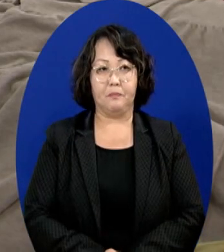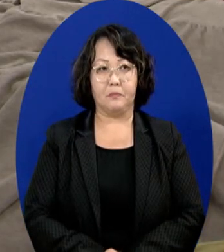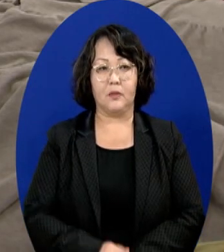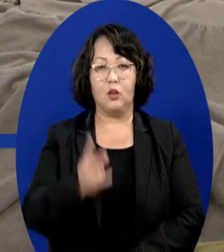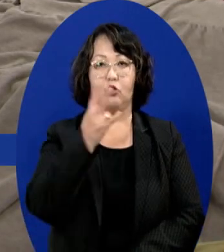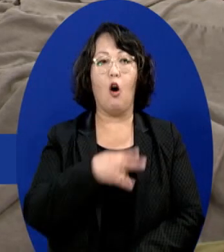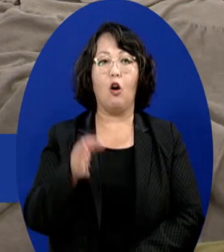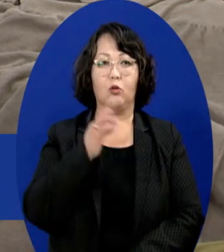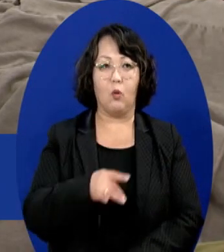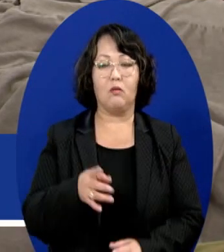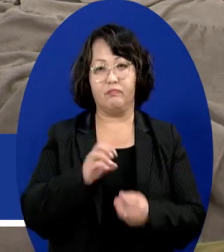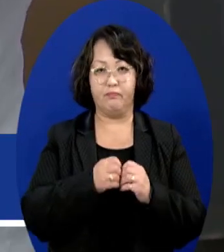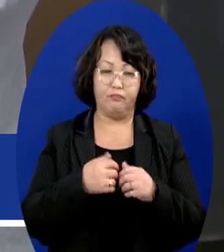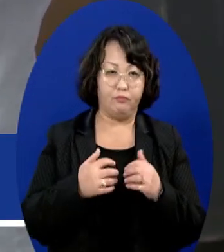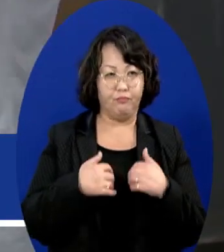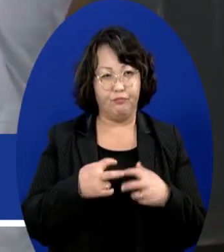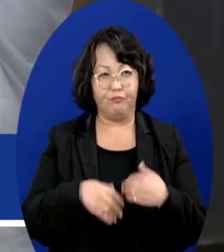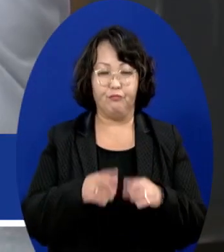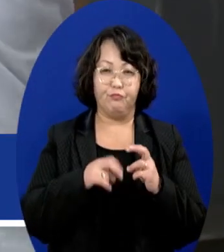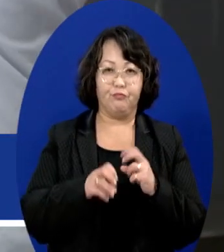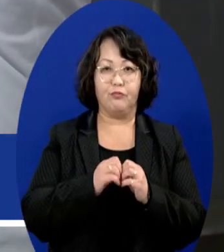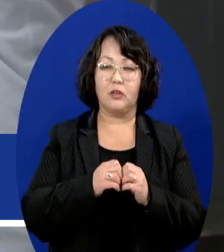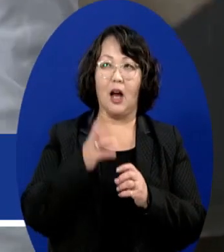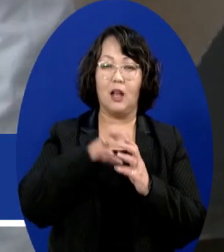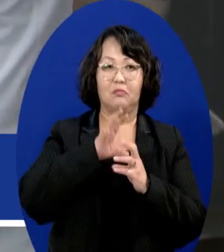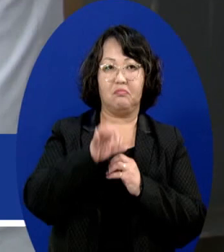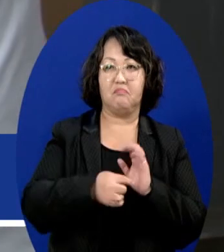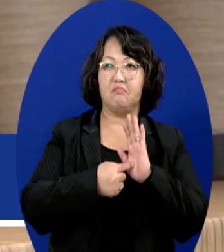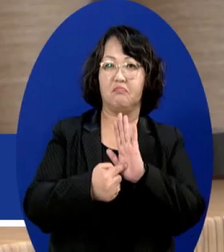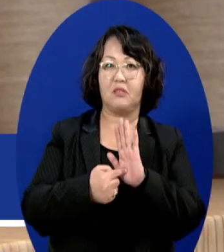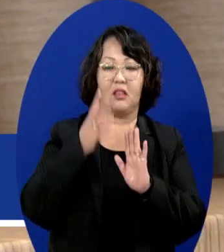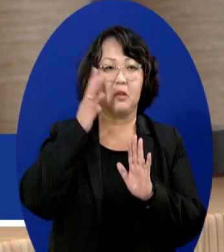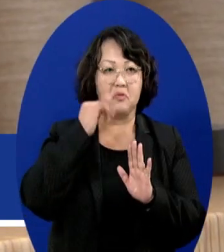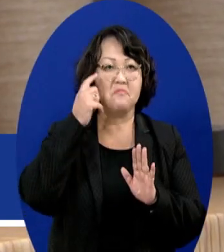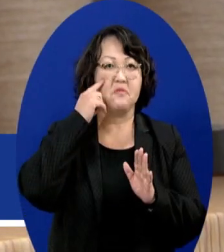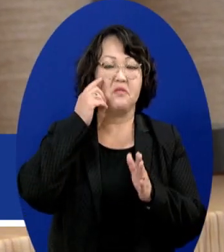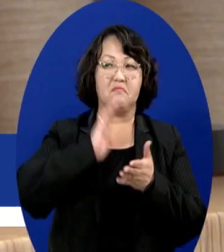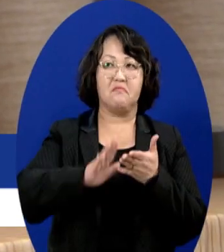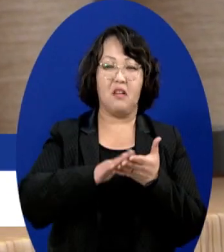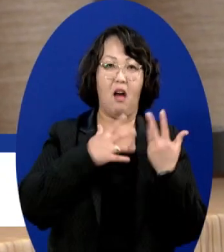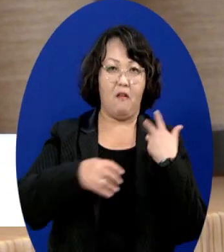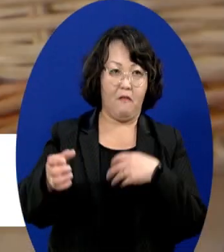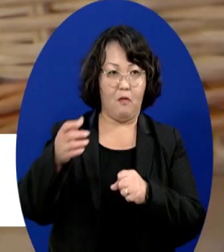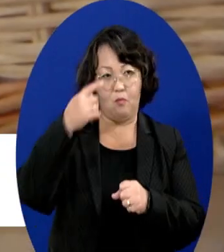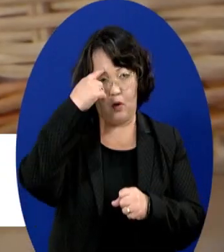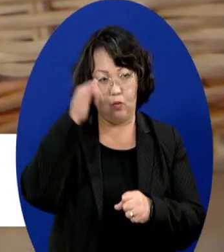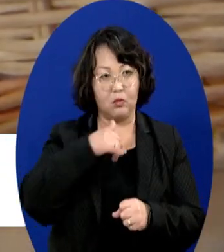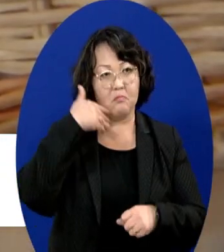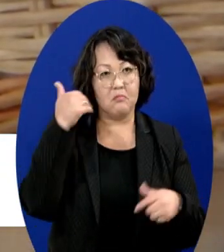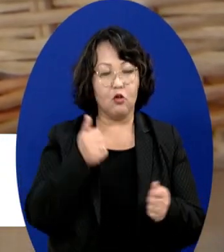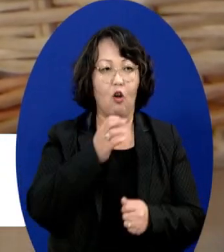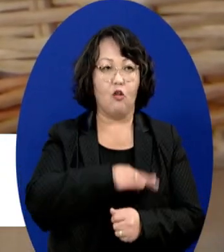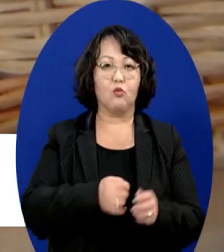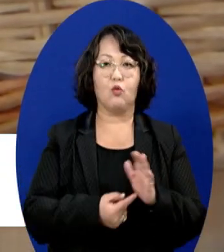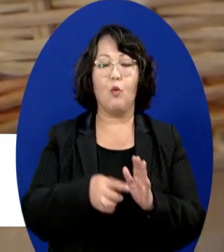Ноолорн бүтээгдэхүүн дэлхийн брэнд болж хамгийн тансаг хэрэгэл болон олон улсад сурчлагдах болсон мөн манай малчдын орлогын гол их хөвсөр юм аа. Ингэснээр бог